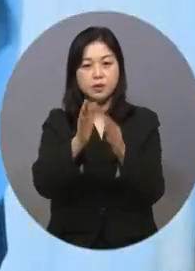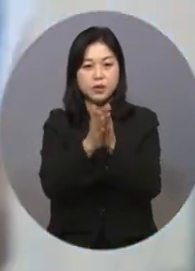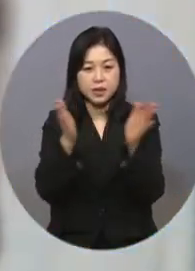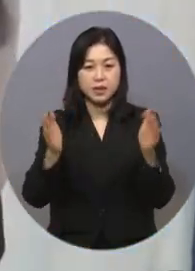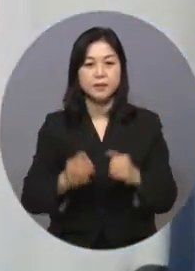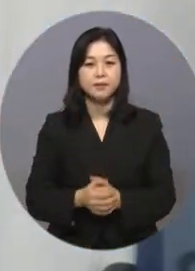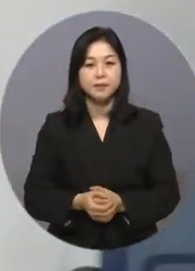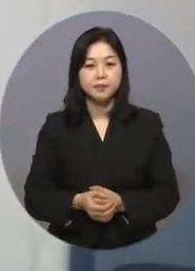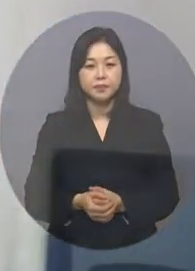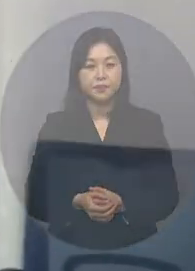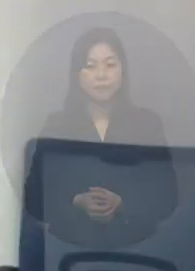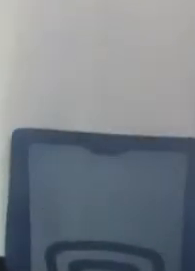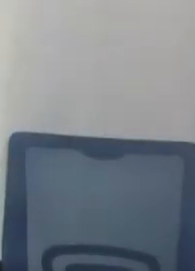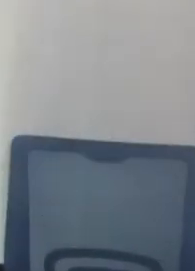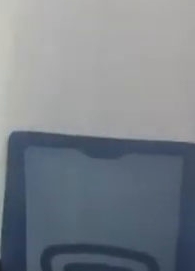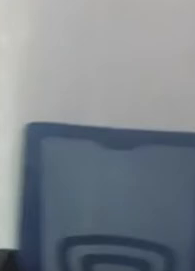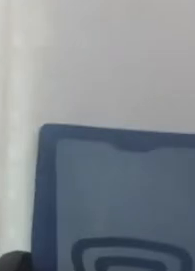되었습니다.